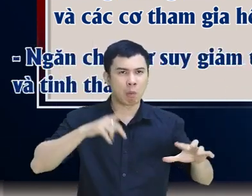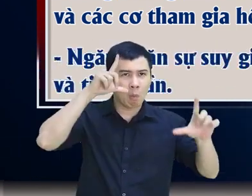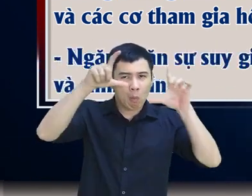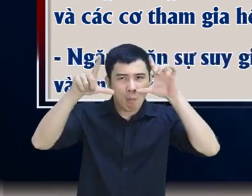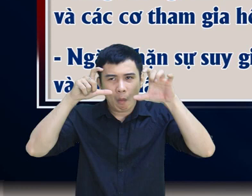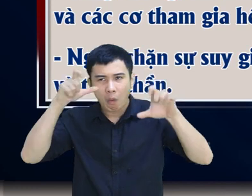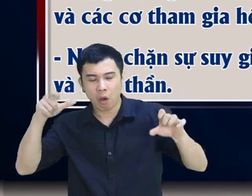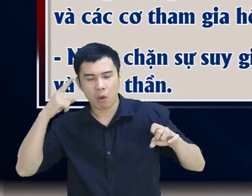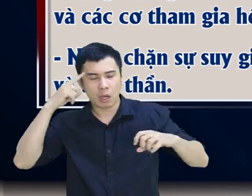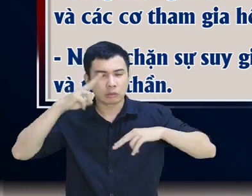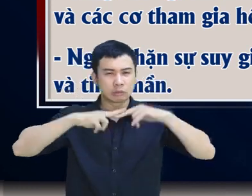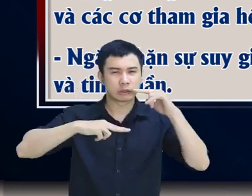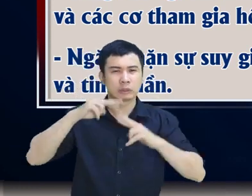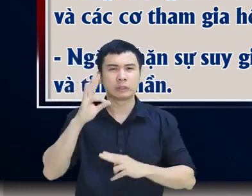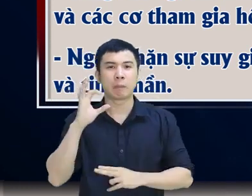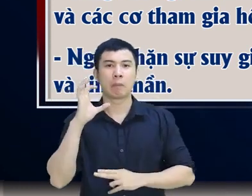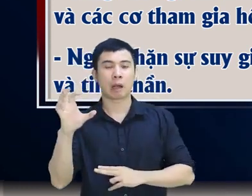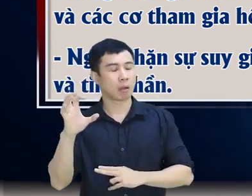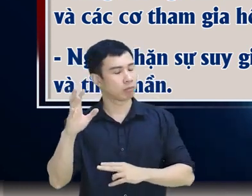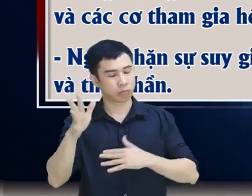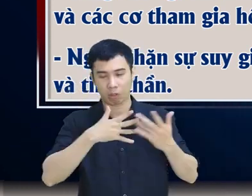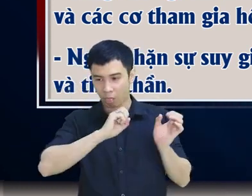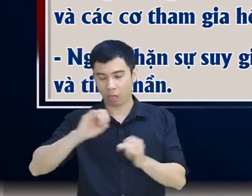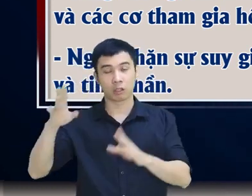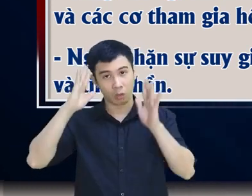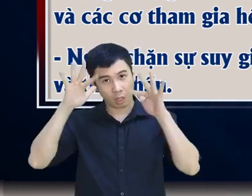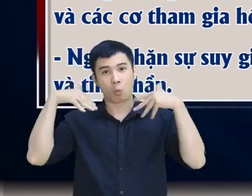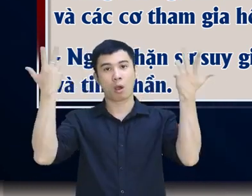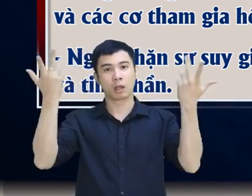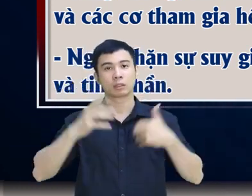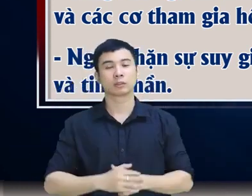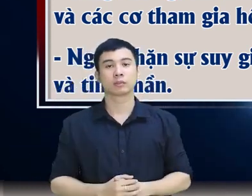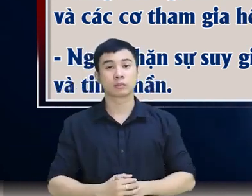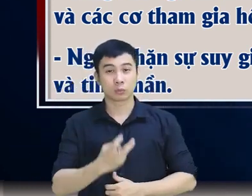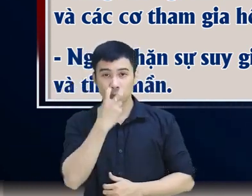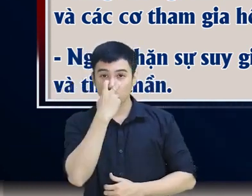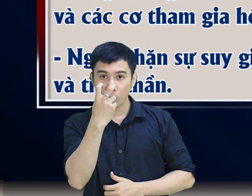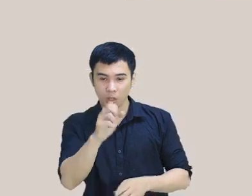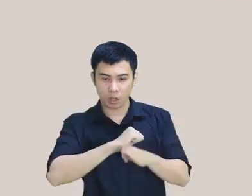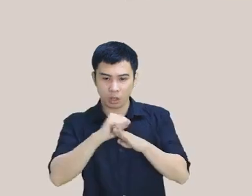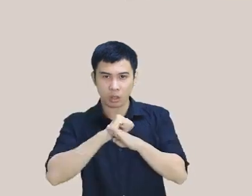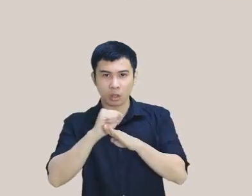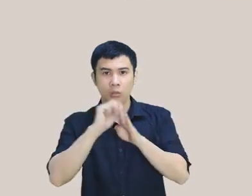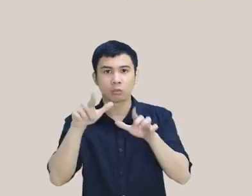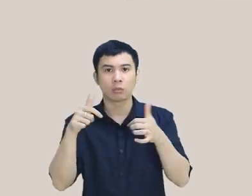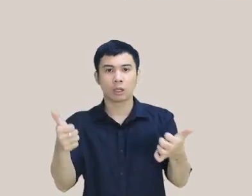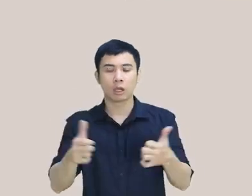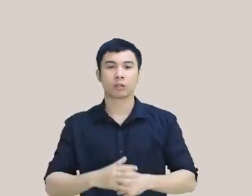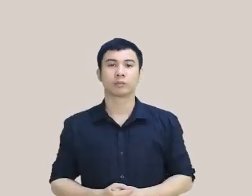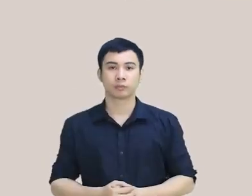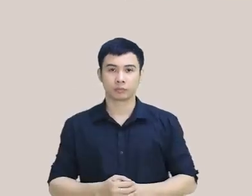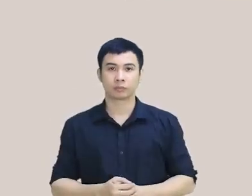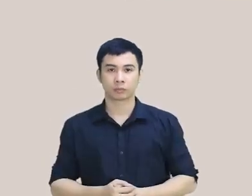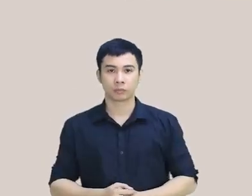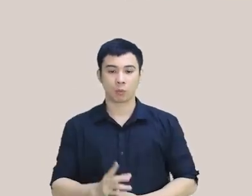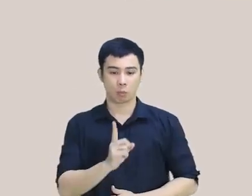từ đó thì sẽ giảm được cái tỷ lệ lo lắng, trầm cảm và giúp cho tinh thần thoải mái, lạc quan. Lưu ý khi